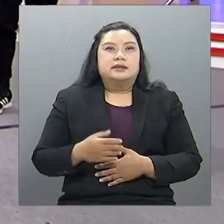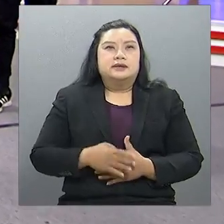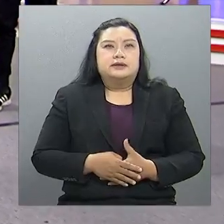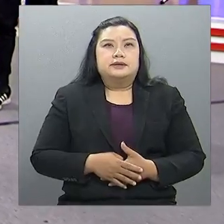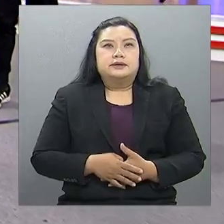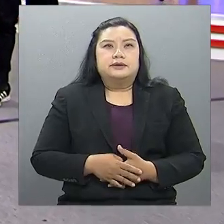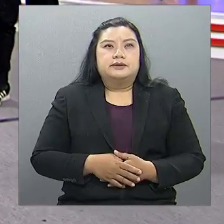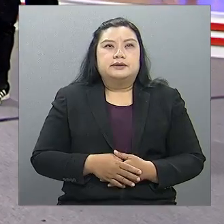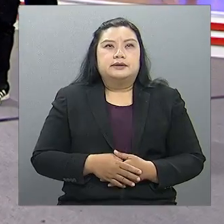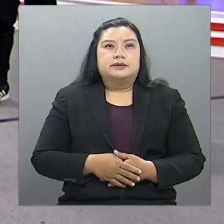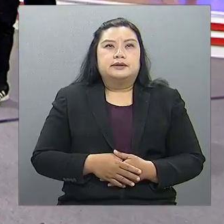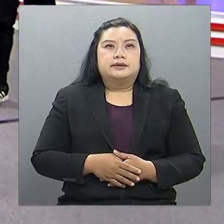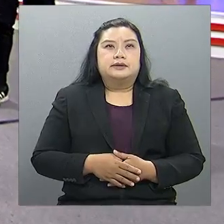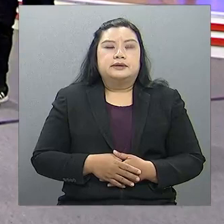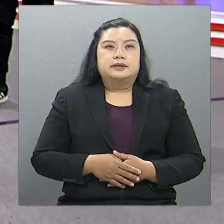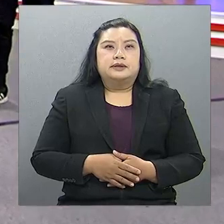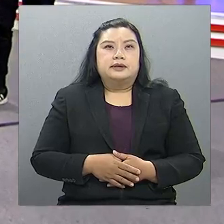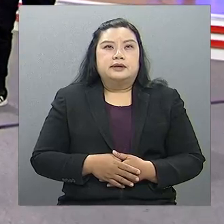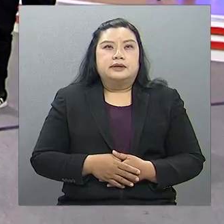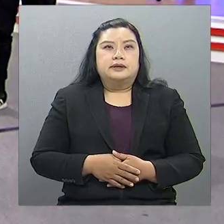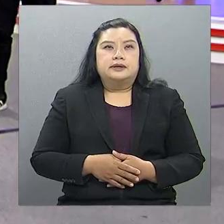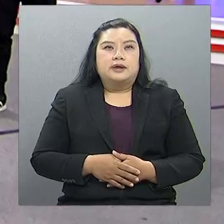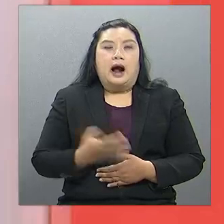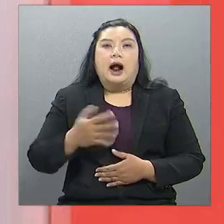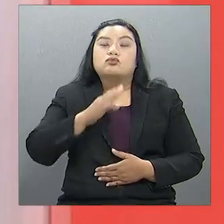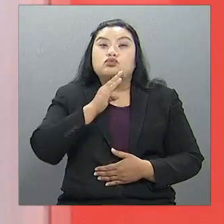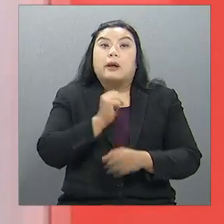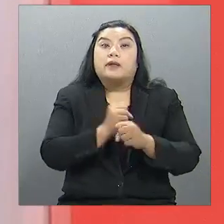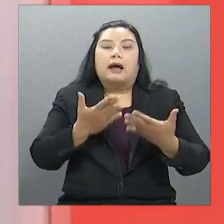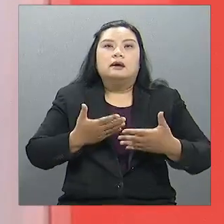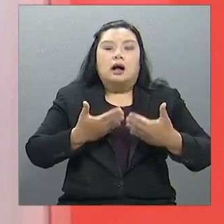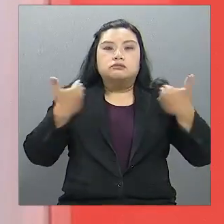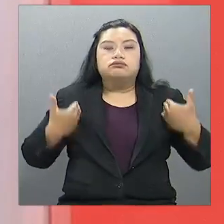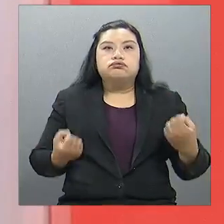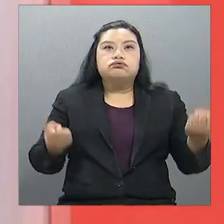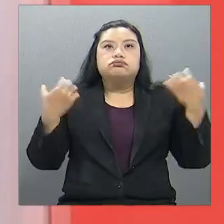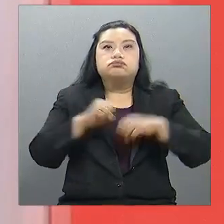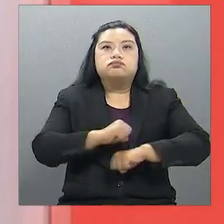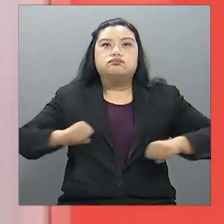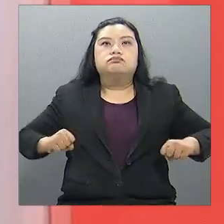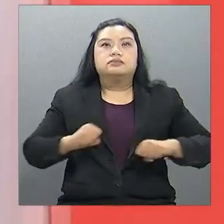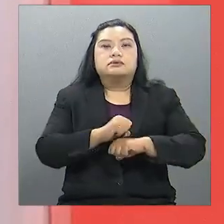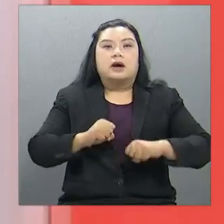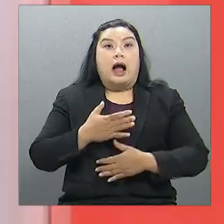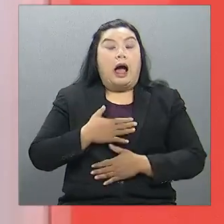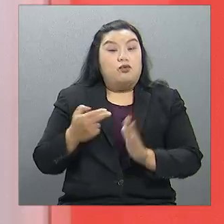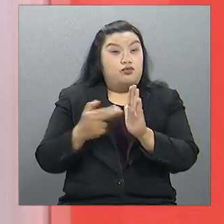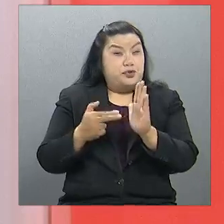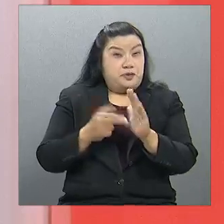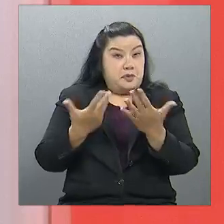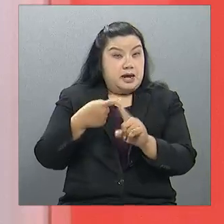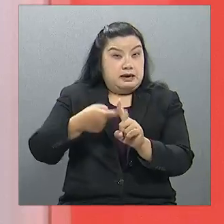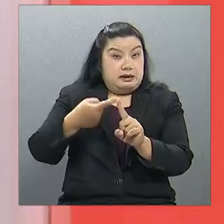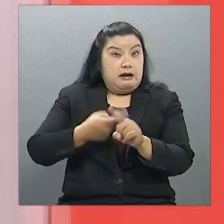แตทีนี้ Girls, เรeursิมยืดเยียดเลยONAหรคผชมว ที่บอกวาอยู่บ้านไม่ได้ว่งมาพล deprivedจง